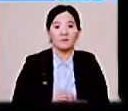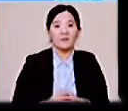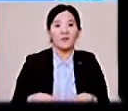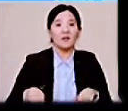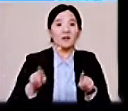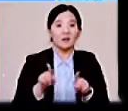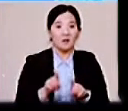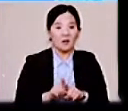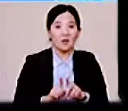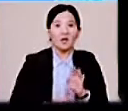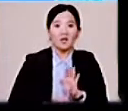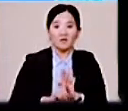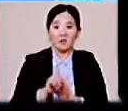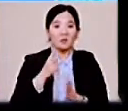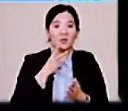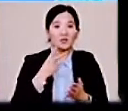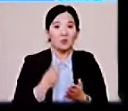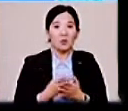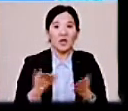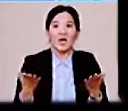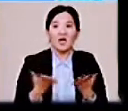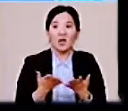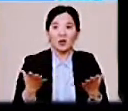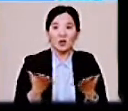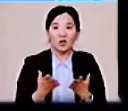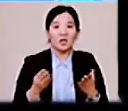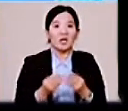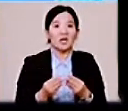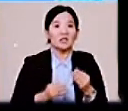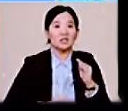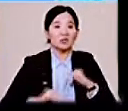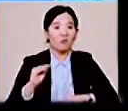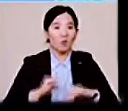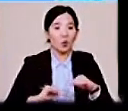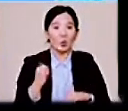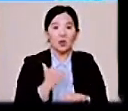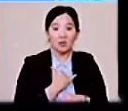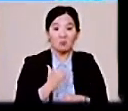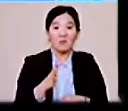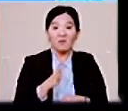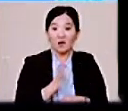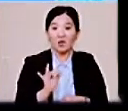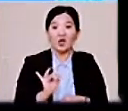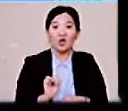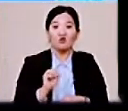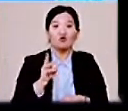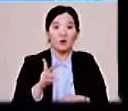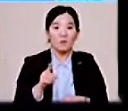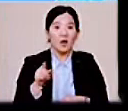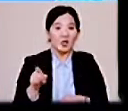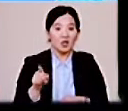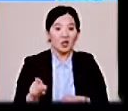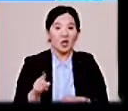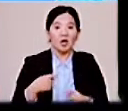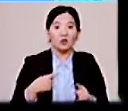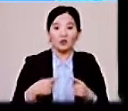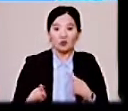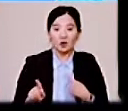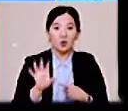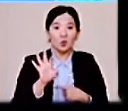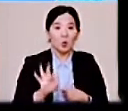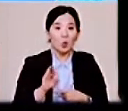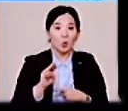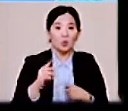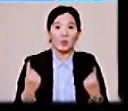Итак, ребят, давайте посмотрим, какие же растворы у нас бывают и чем они все-таки отличаются